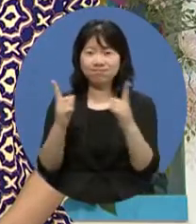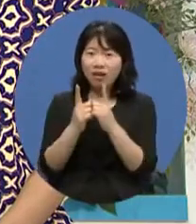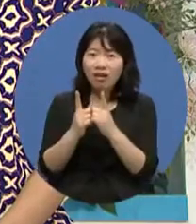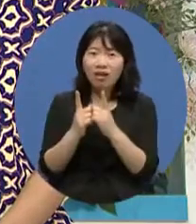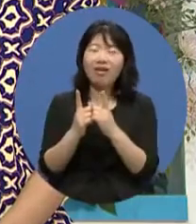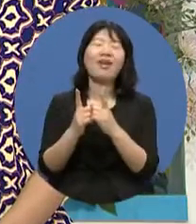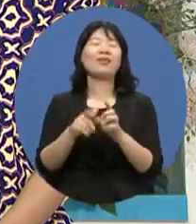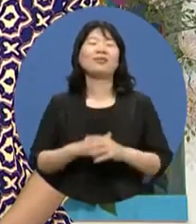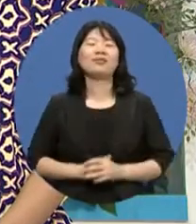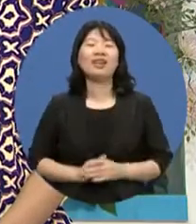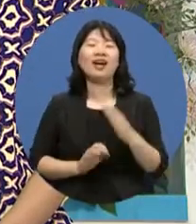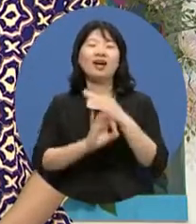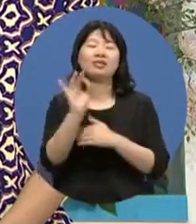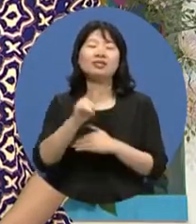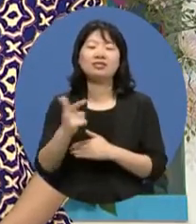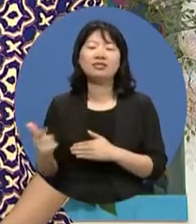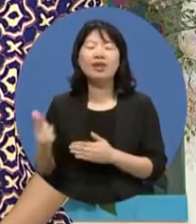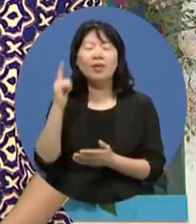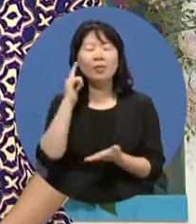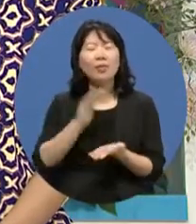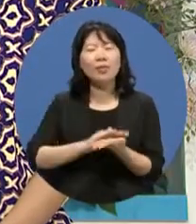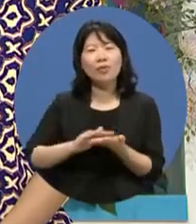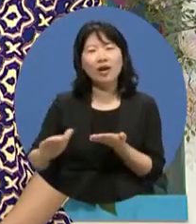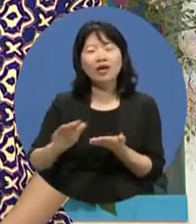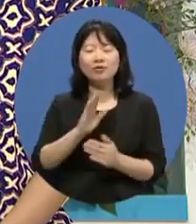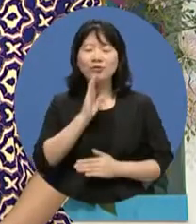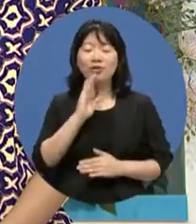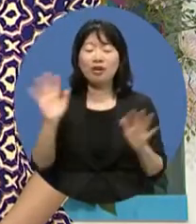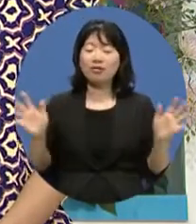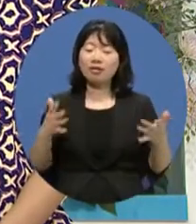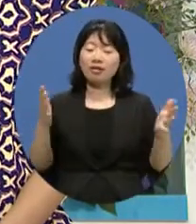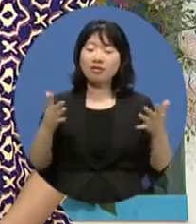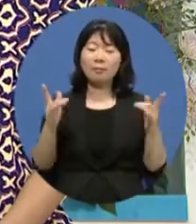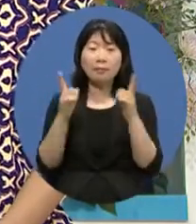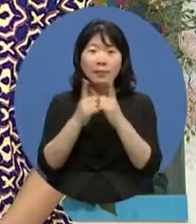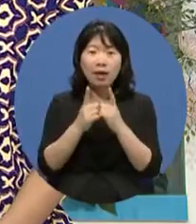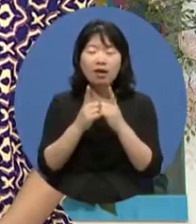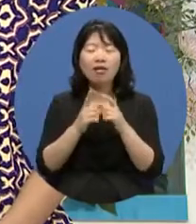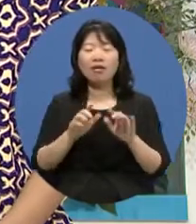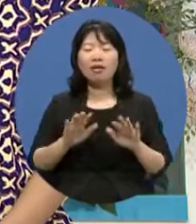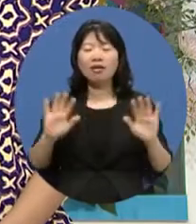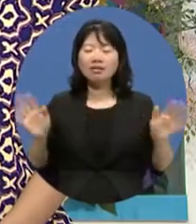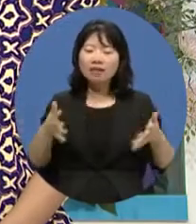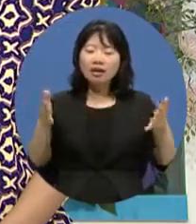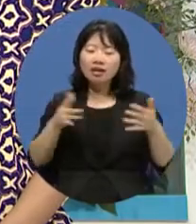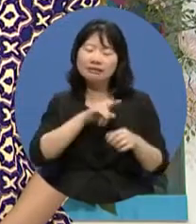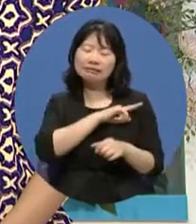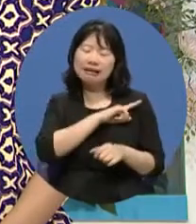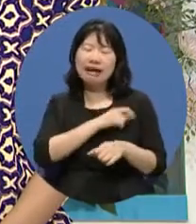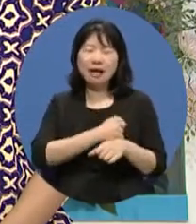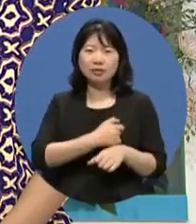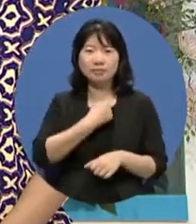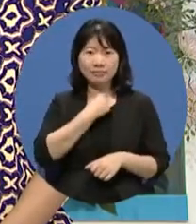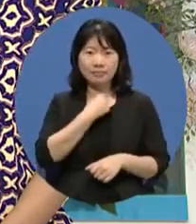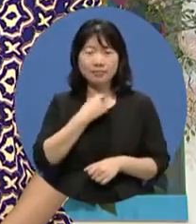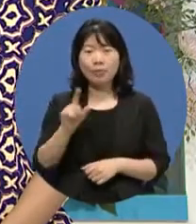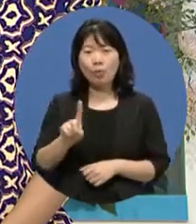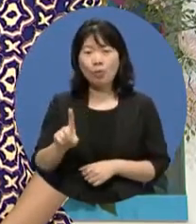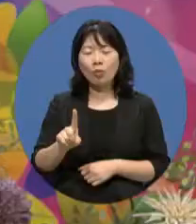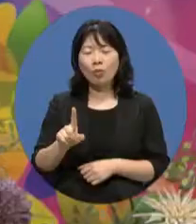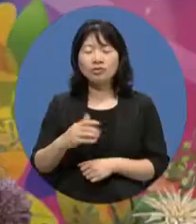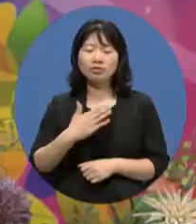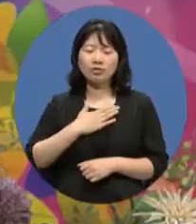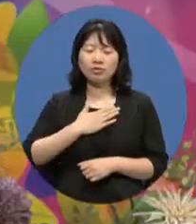드디어 가을이 왔어요. 아침 저녁으로 선선해진 게 네. 아, 가을이 왔네요. 예. 그리고 이 가을에는 뭐가 제일 하고 싶으세요? 저요. 아, 전